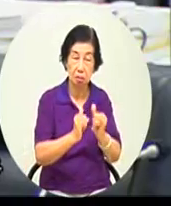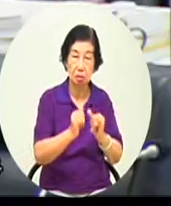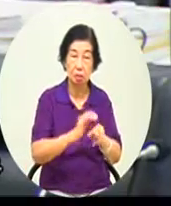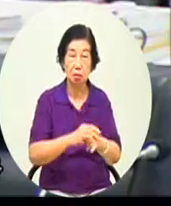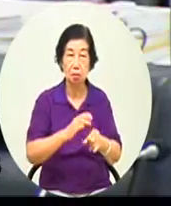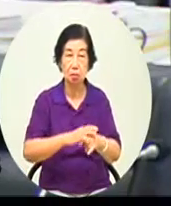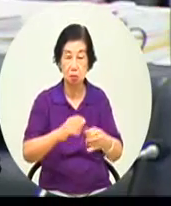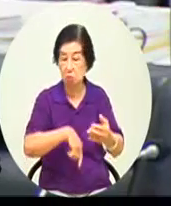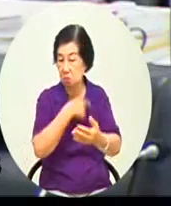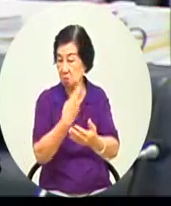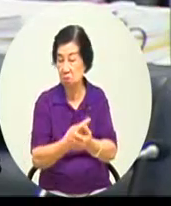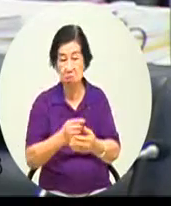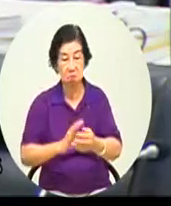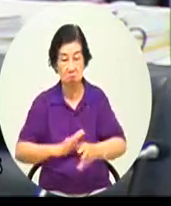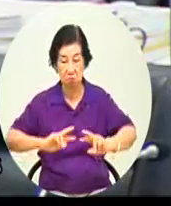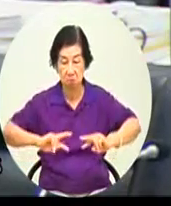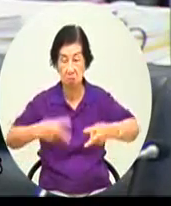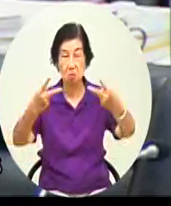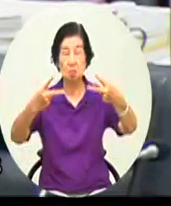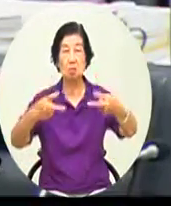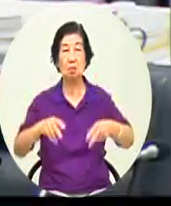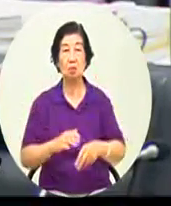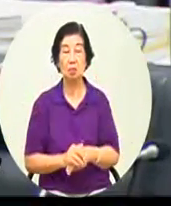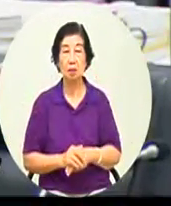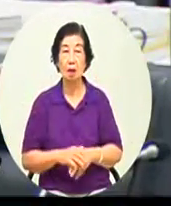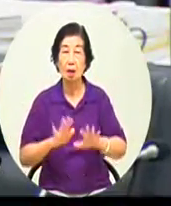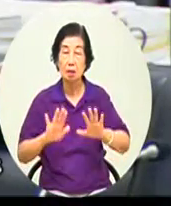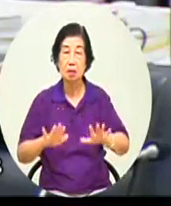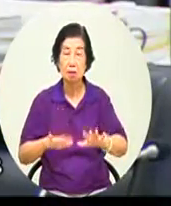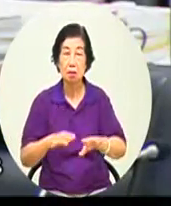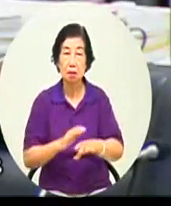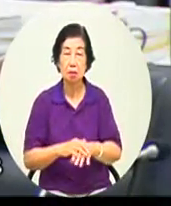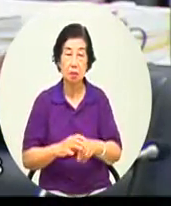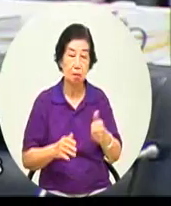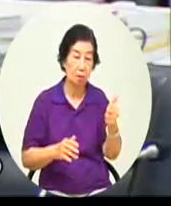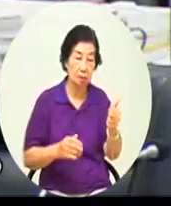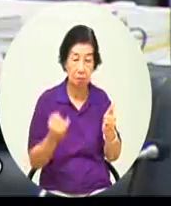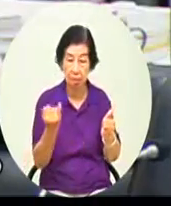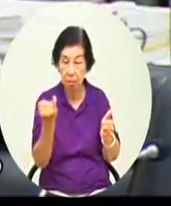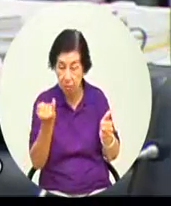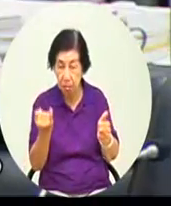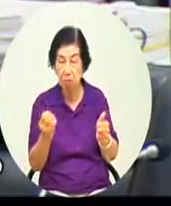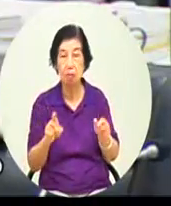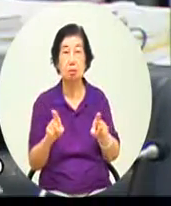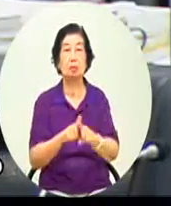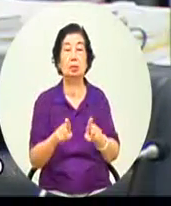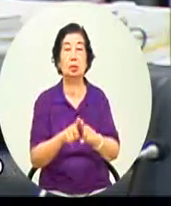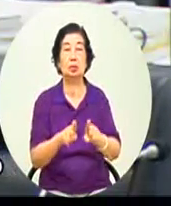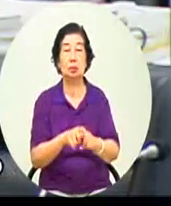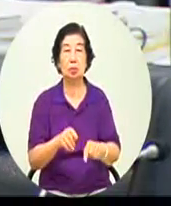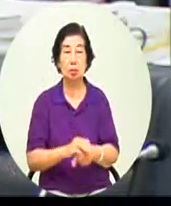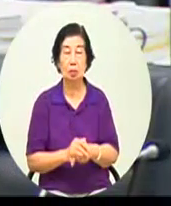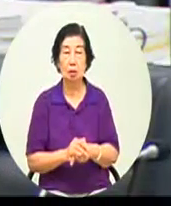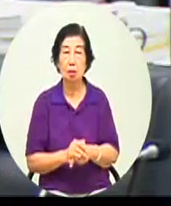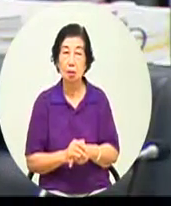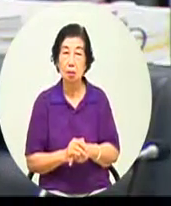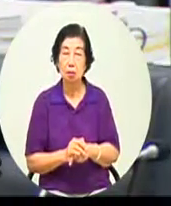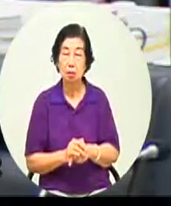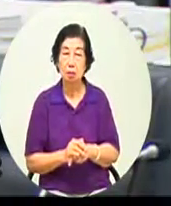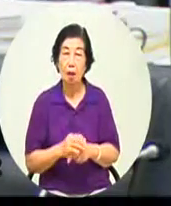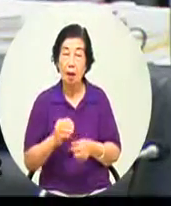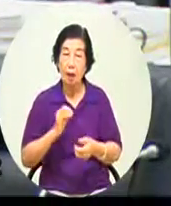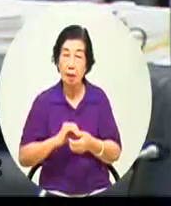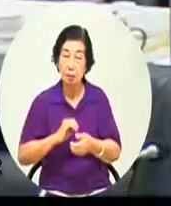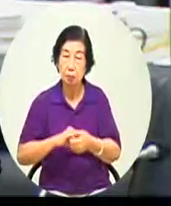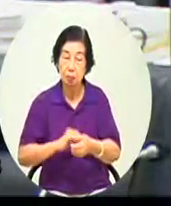变，慢慢走向两性平权。所以受害者也有可能是男性哦。好，